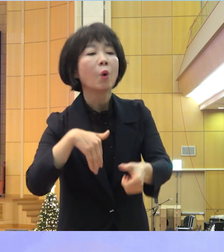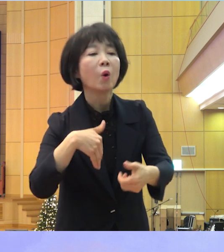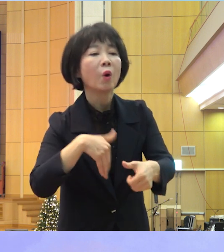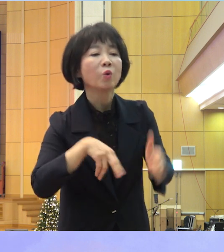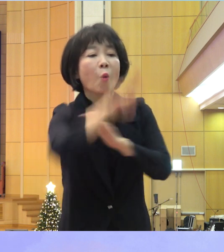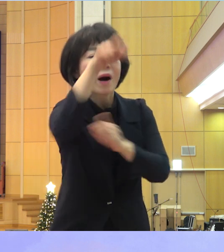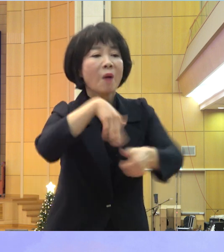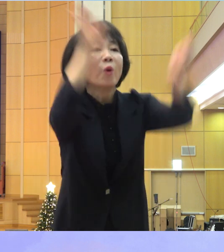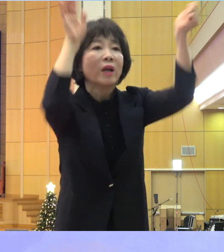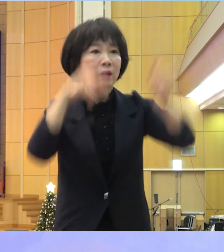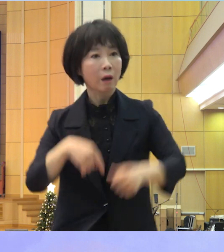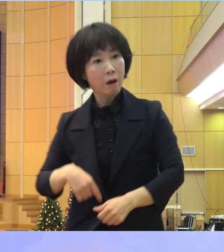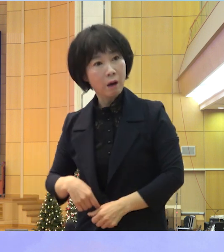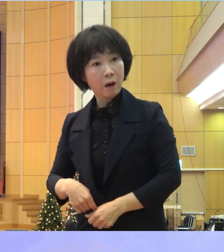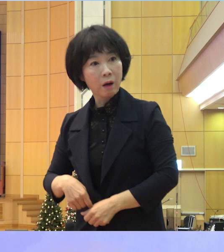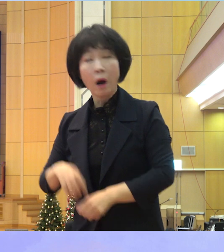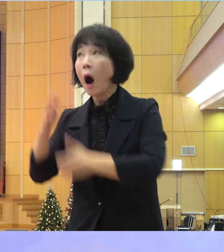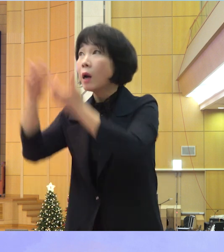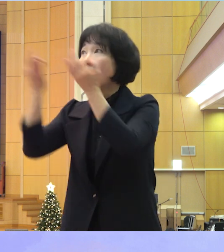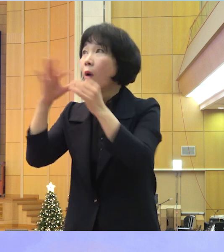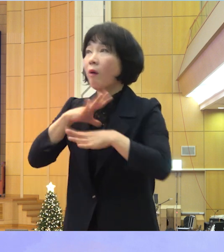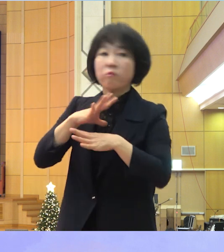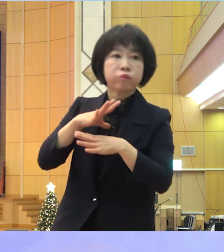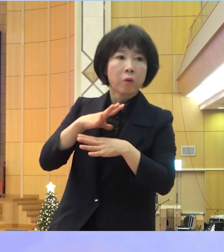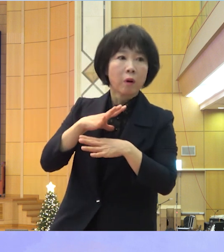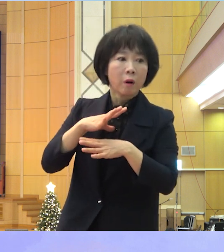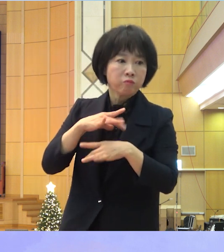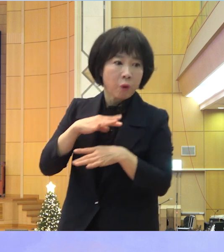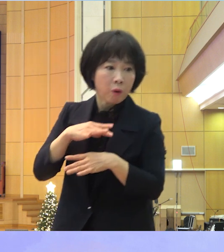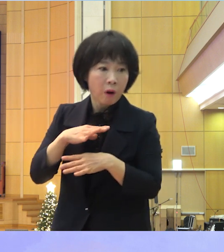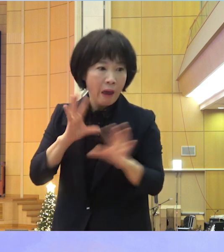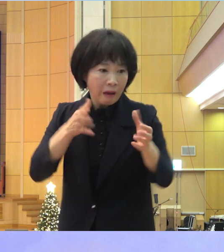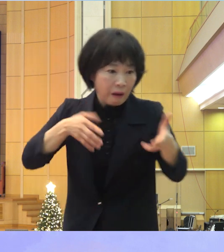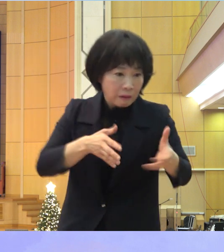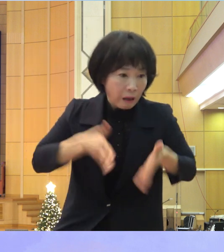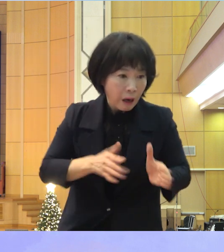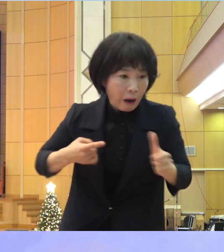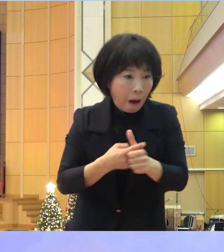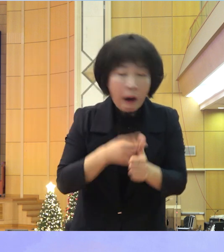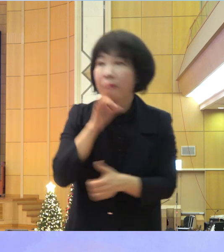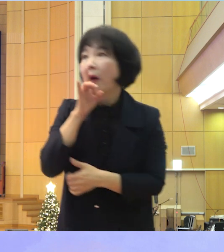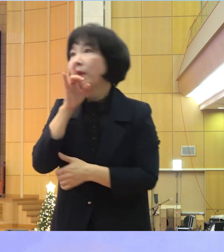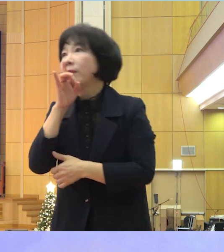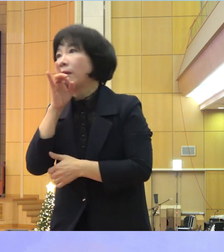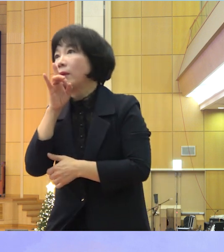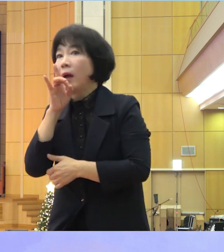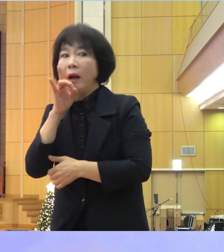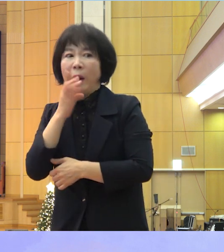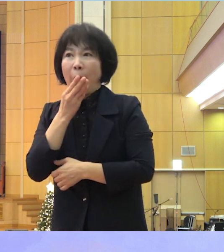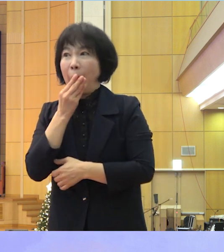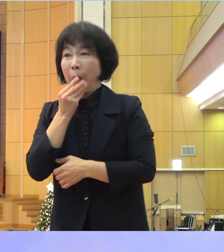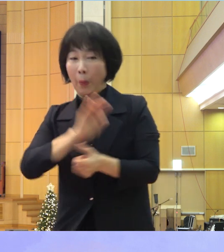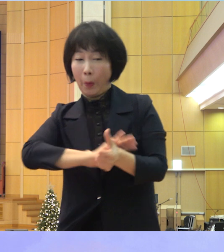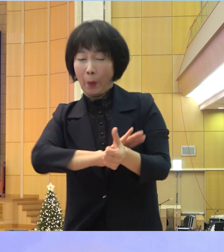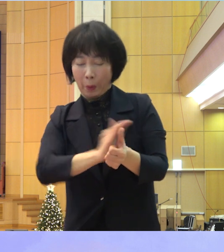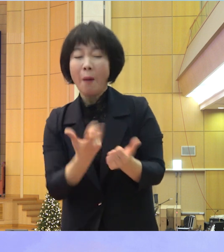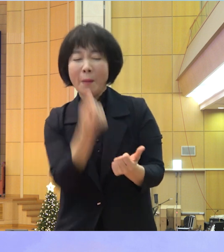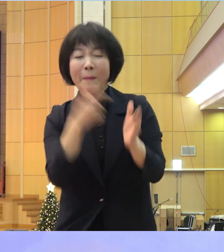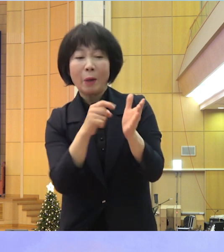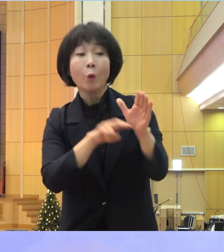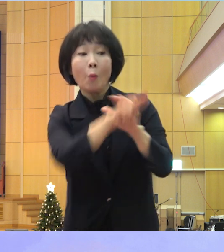때는 우리가 가다 보니까 벌써 애를 낳아가지고 어디로 가버렸더라고. 어떻게 그렇게 빨리